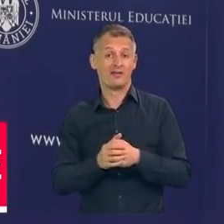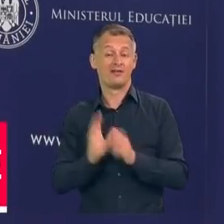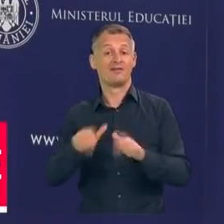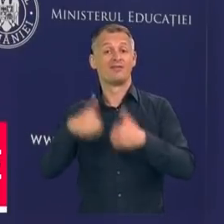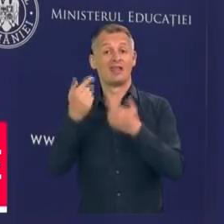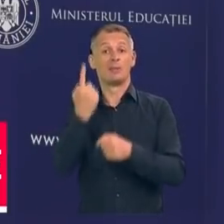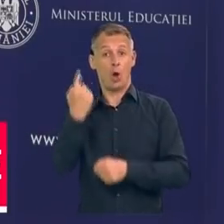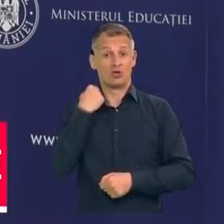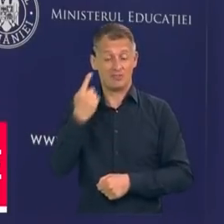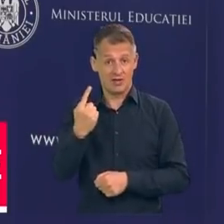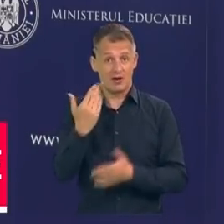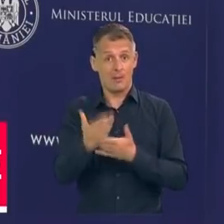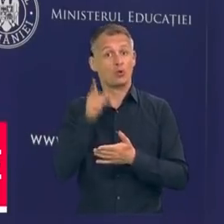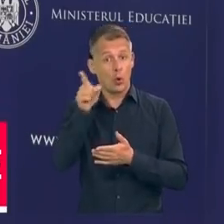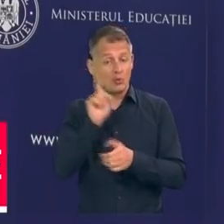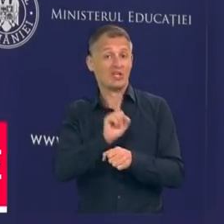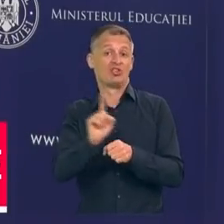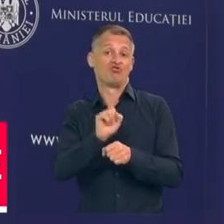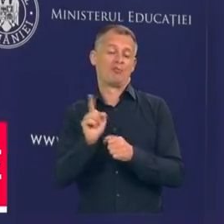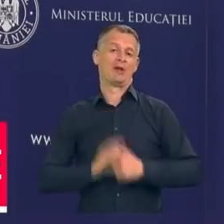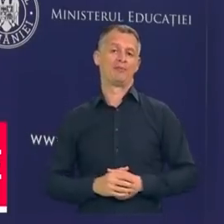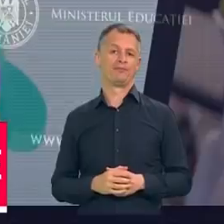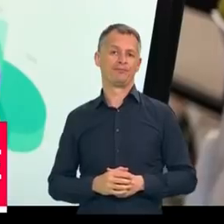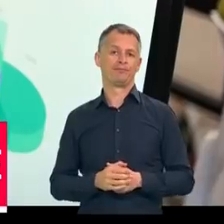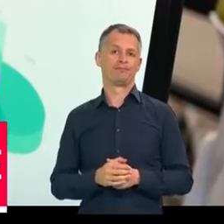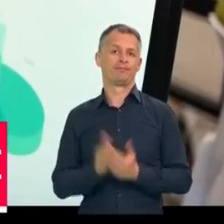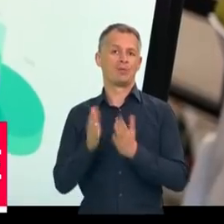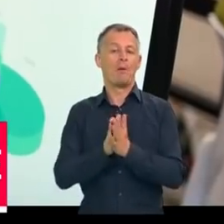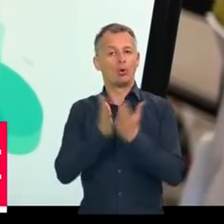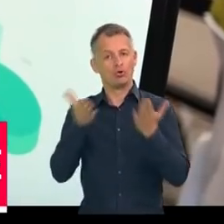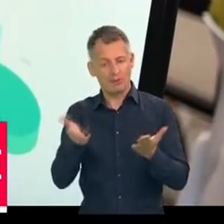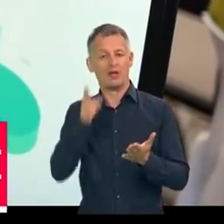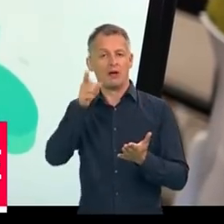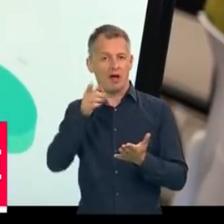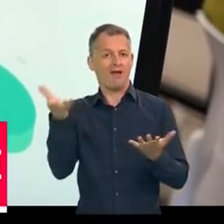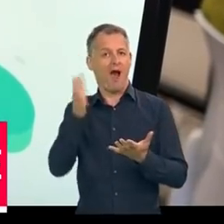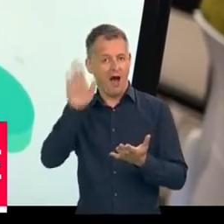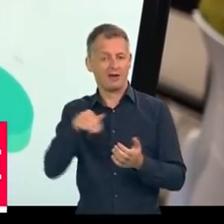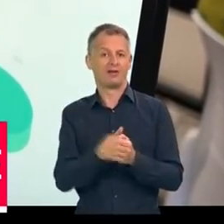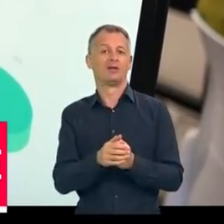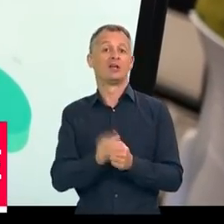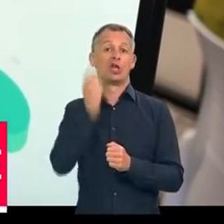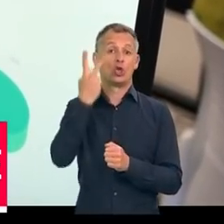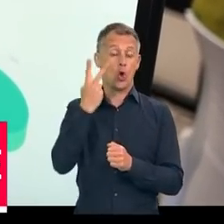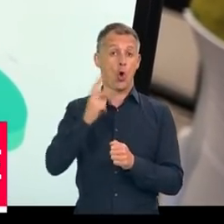alocate săptămânal pentru o anumită disciplină. Altfel spus, pentru o disciplină care are 2 ore pe